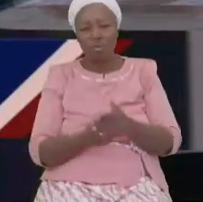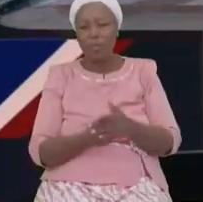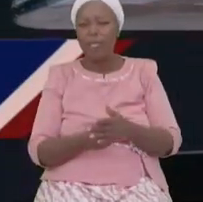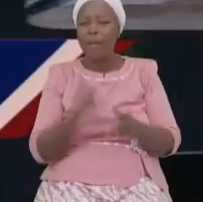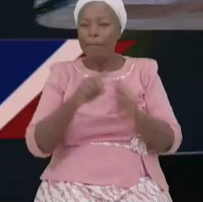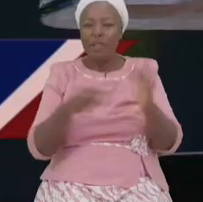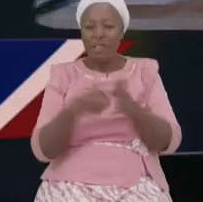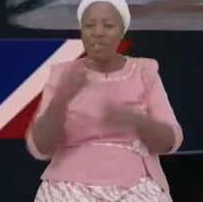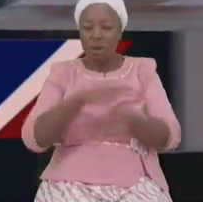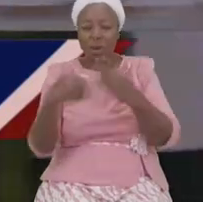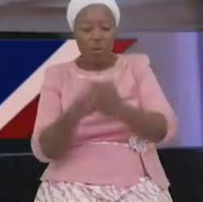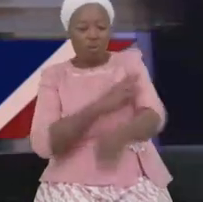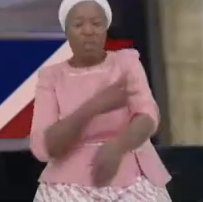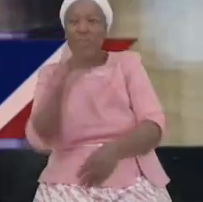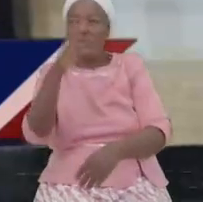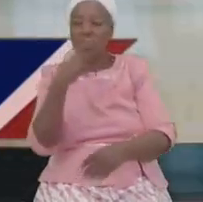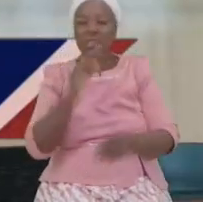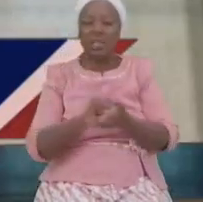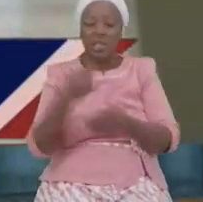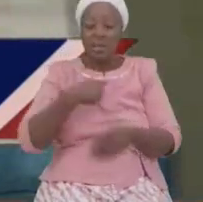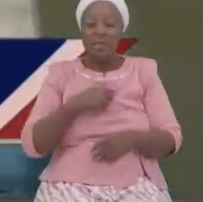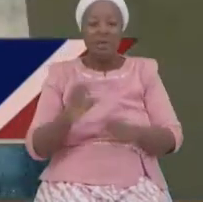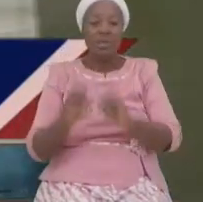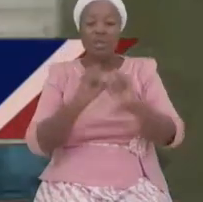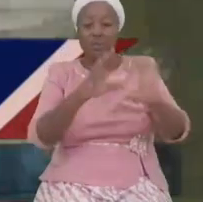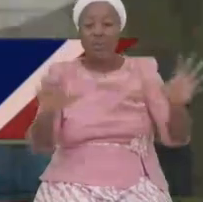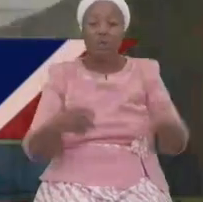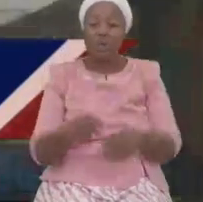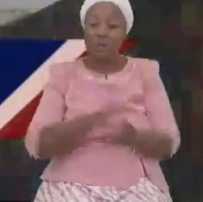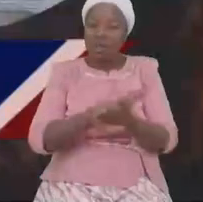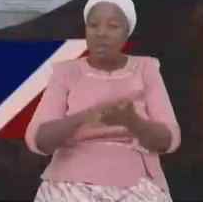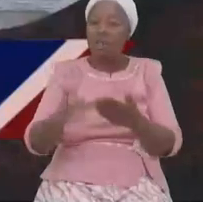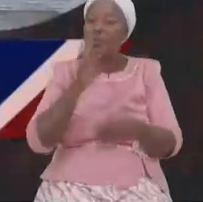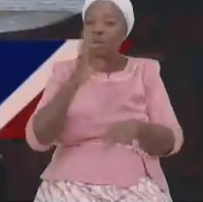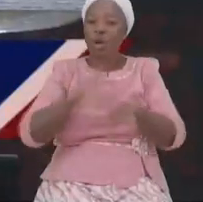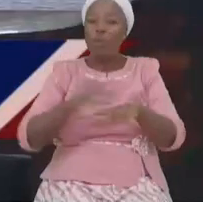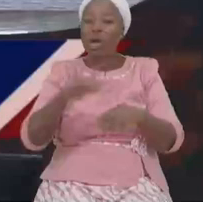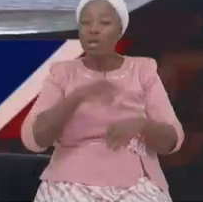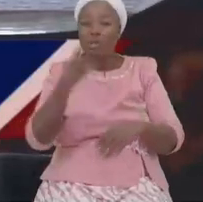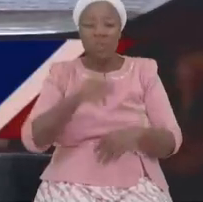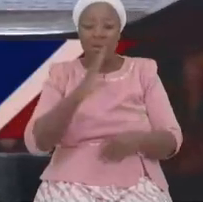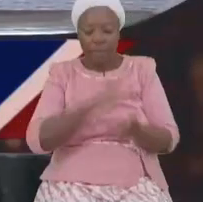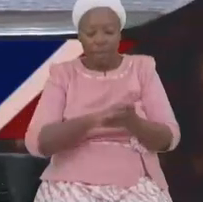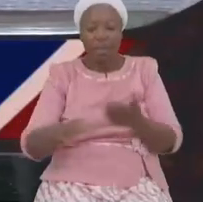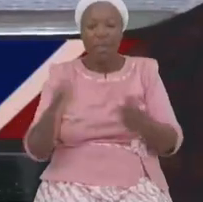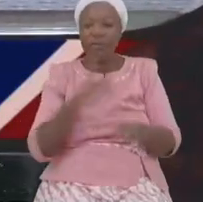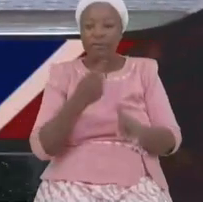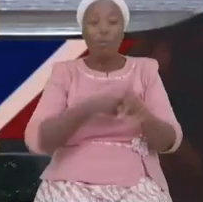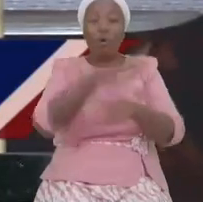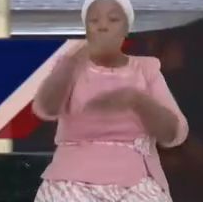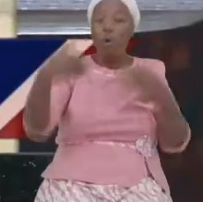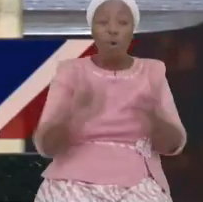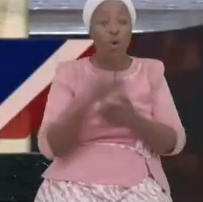répandrai sur vous l'eau pure. Et vous serez purifiés. Et je vous purifierai de toutes vos, de votre